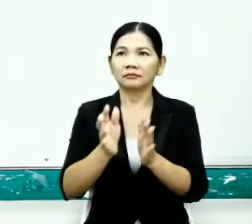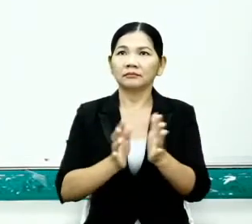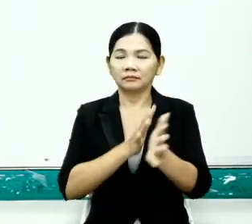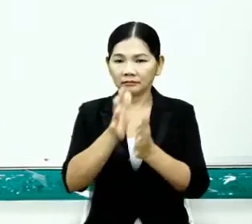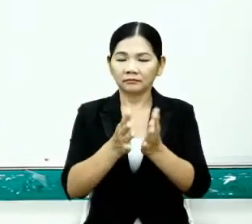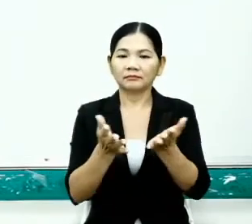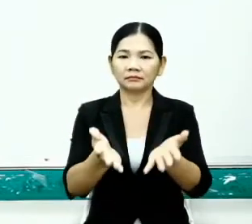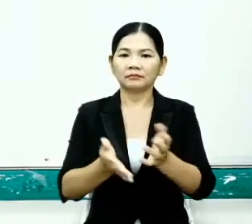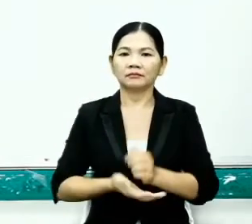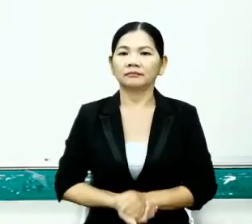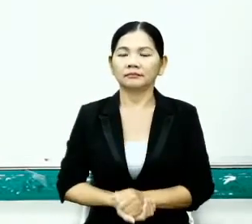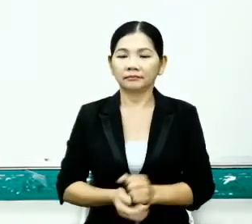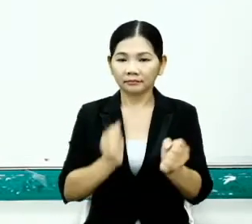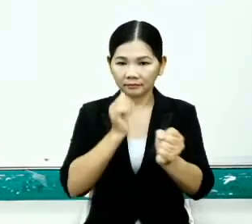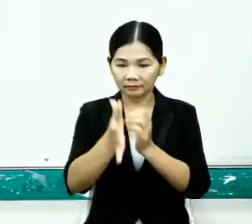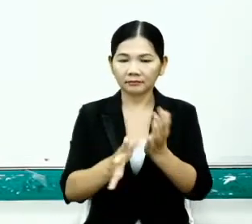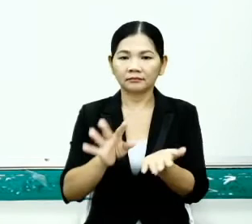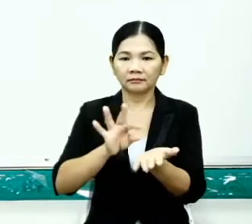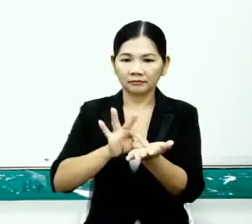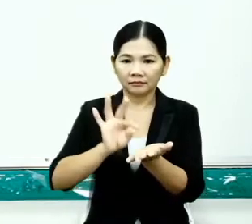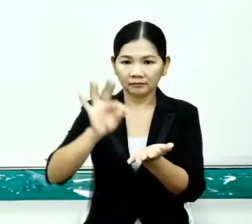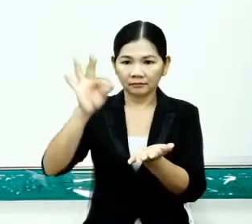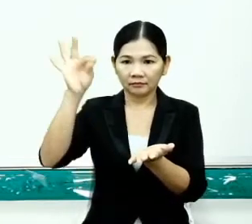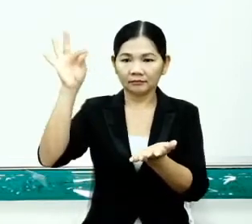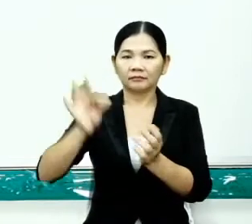ញ្ញាដោយខ្លួនឯងចាប់ផ្ដើម